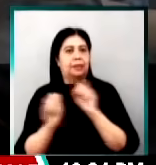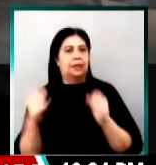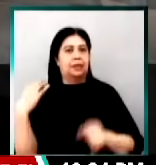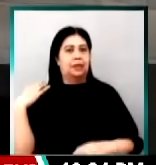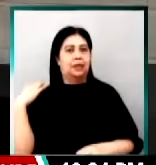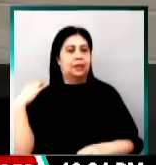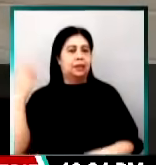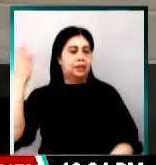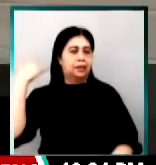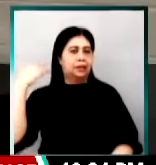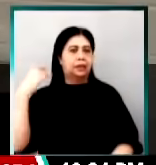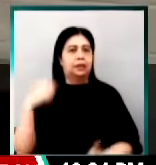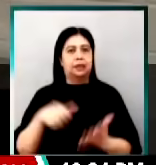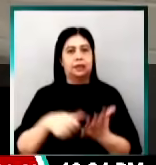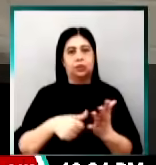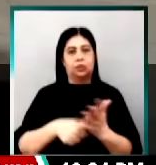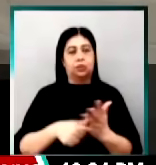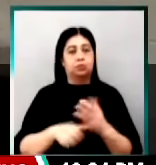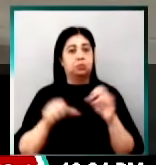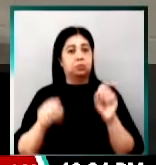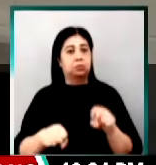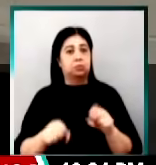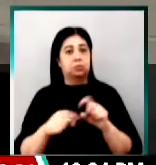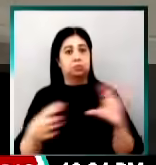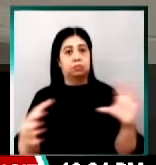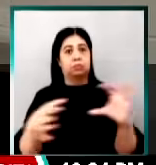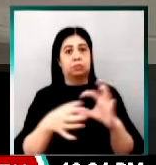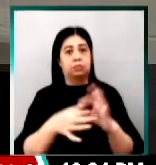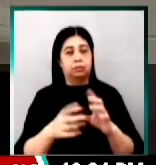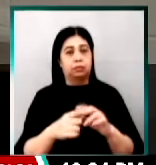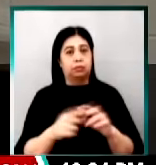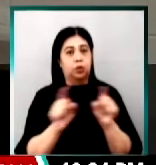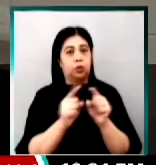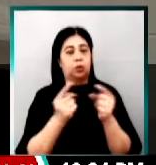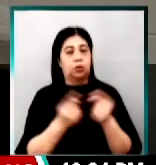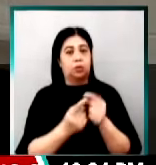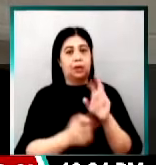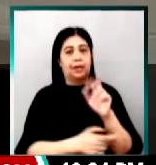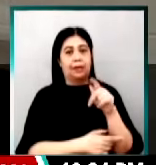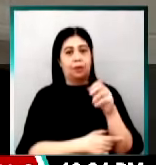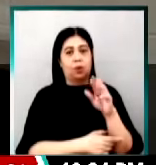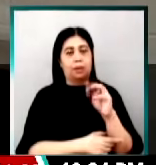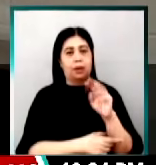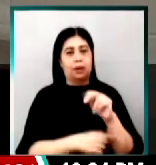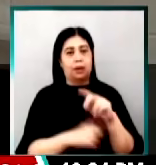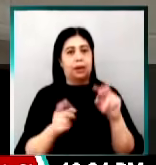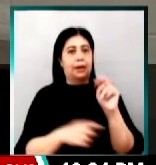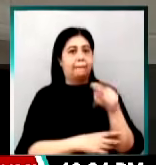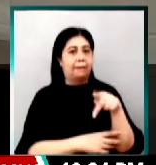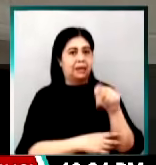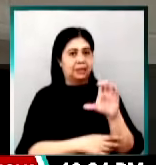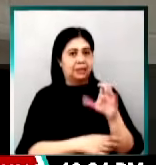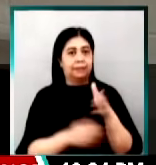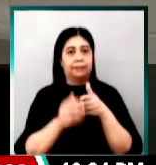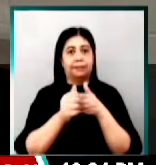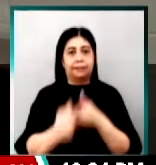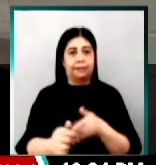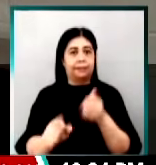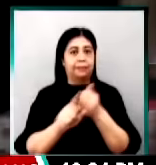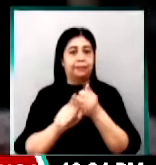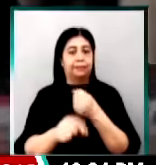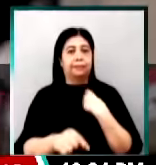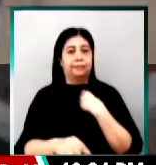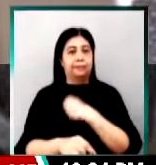eleksyon. Posible raw makipag-alyansa ang Partido Reforma sa Nationalist People's Coalition na pinamumunuan ni Senate President Tito